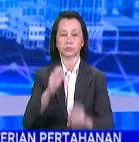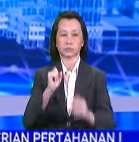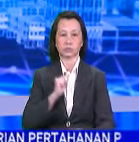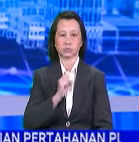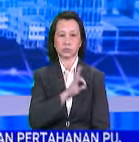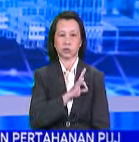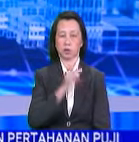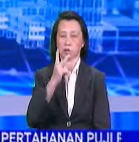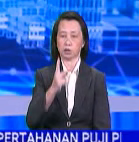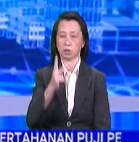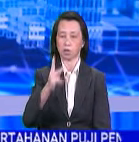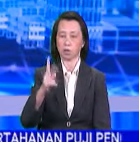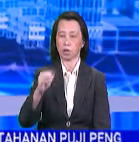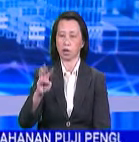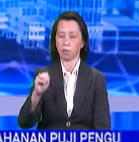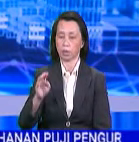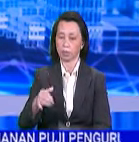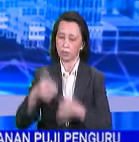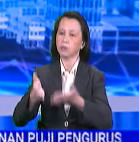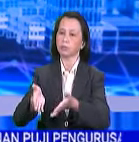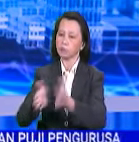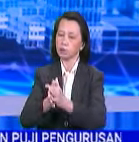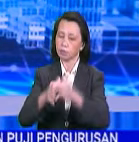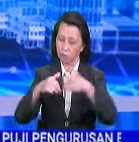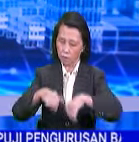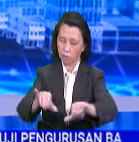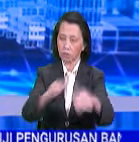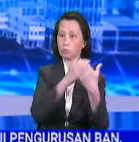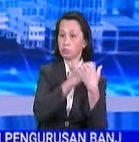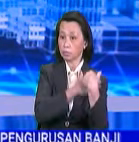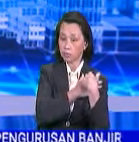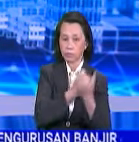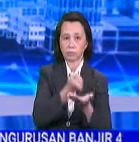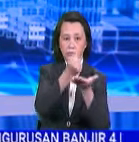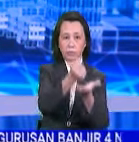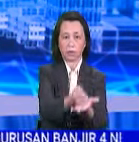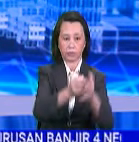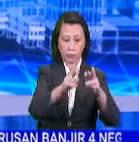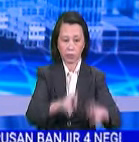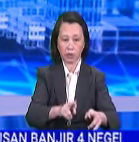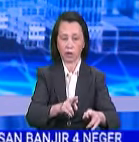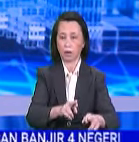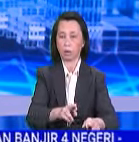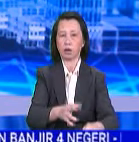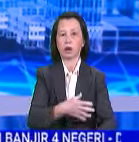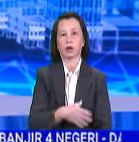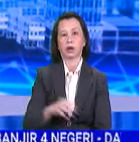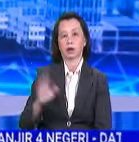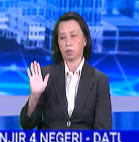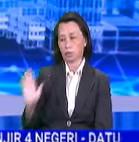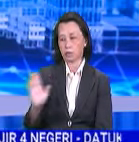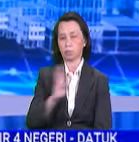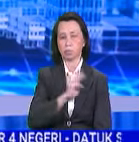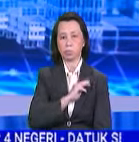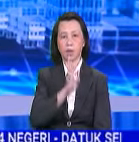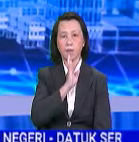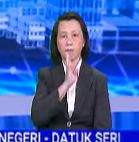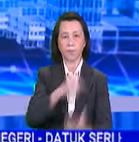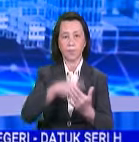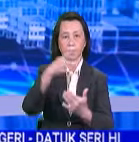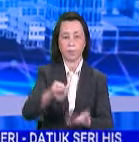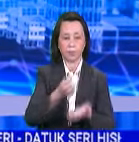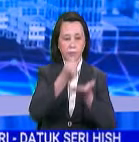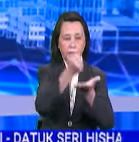KKMM diminta meneruskan komitmen yang digalas dalam membantu rakyat terjejas banjir. Tan Sri Anwar berkata program